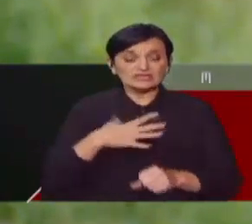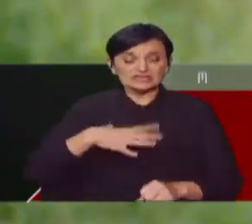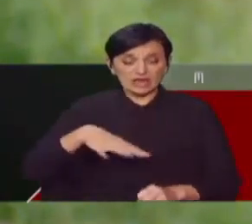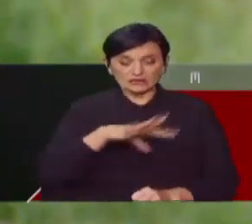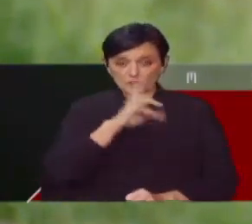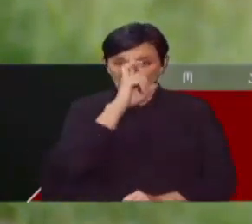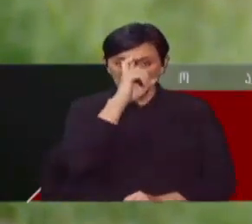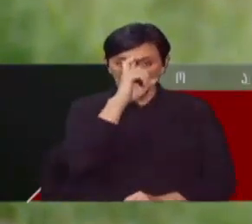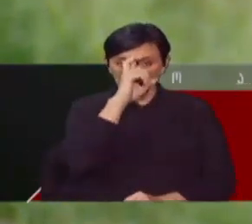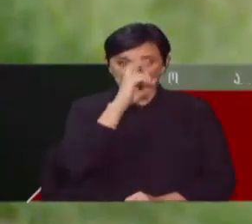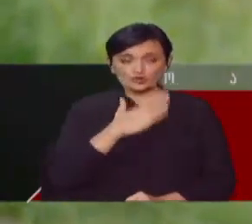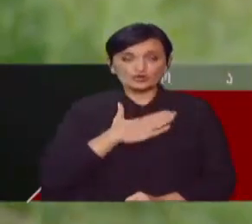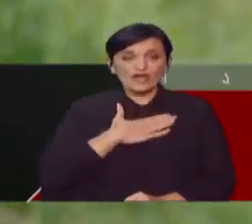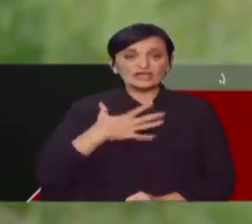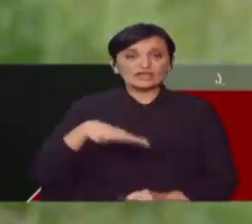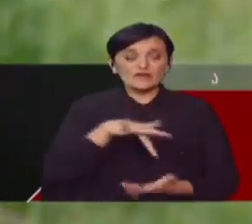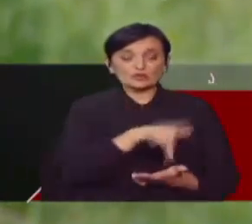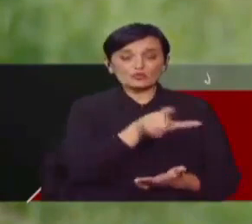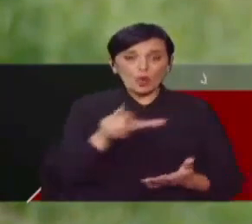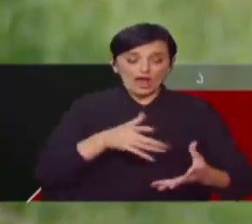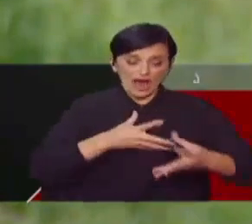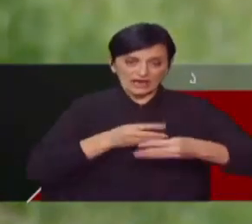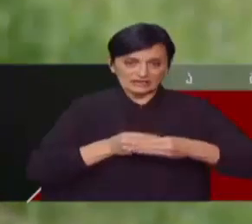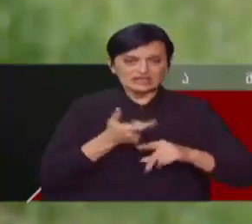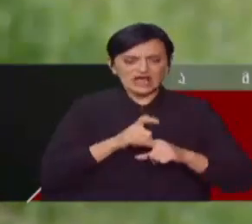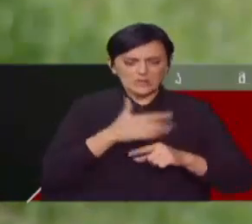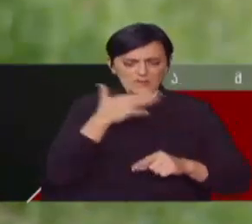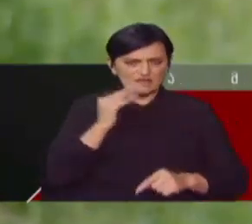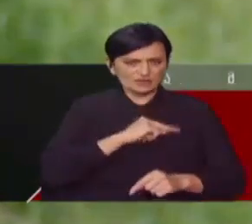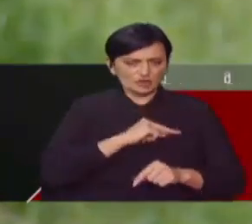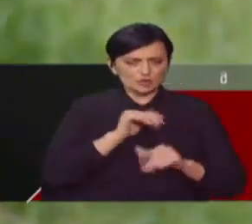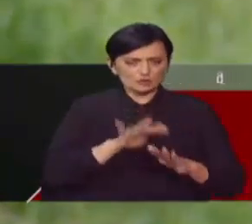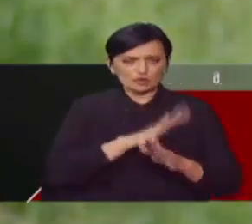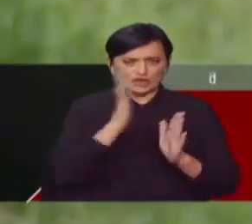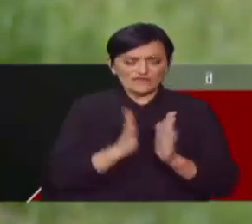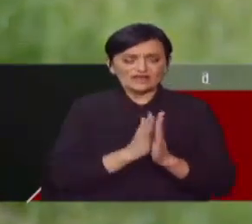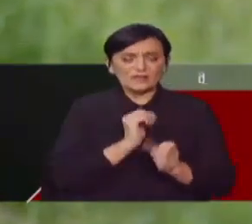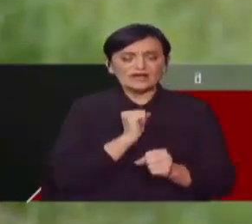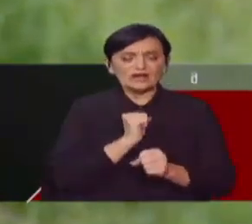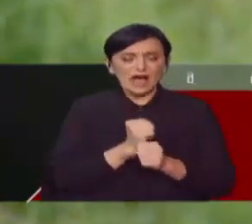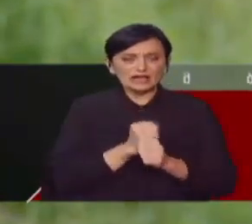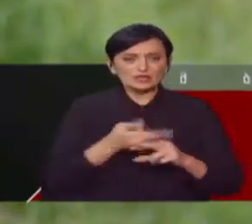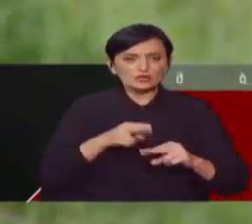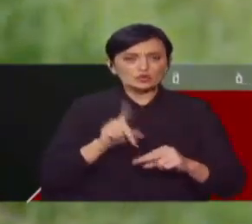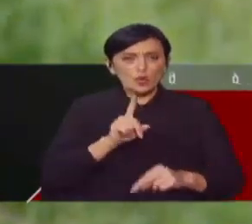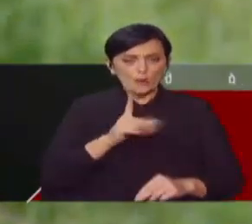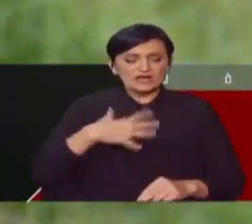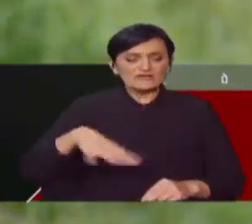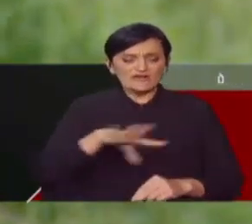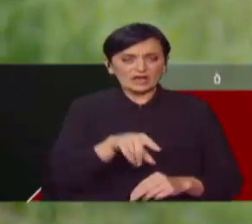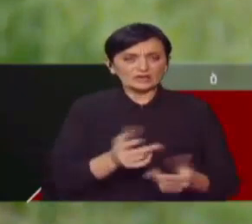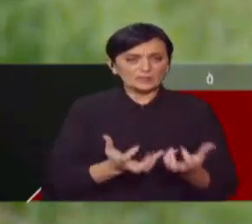საქართველოს ხელისუფლების ჩვენი ქვეყნის მოსახლეობასთან ერთად ძალიან ბევრი იმუშავა, ყველაფერი გააკეთა იმისთვის, რომ ქვეყანამ